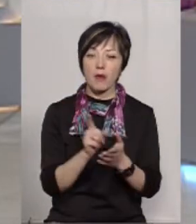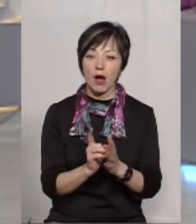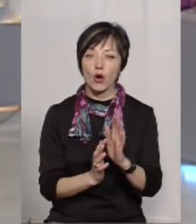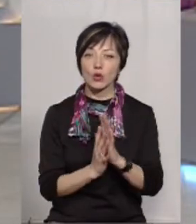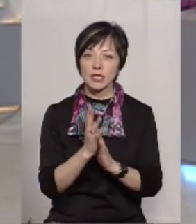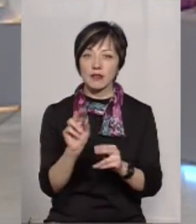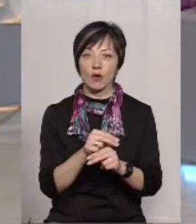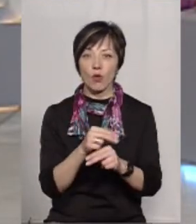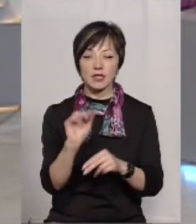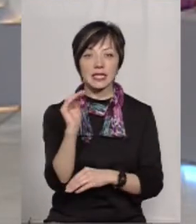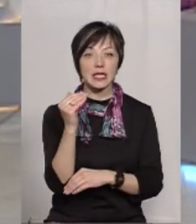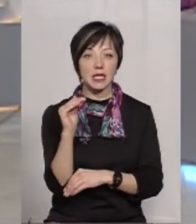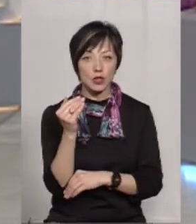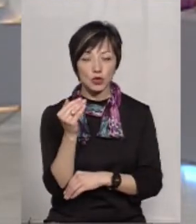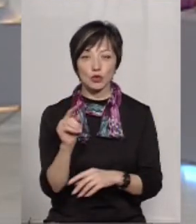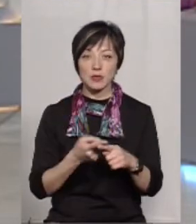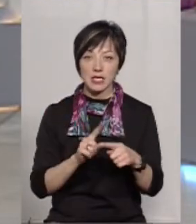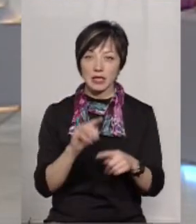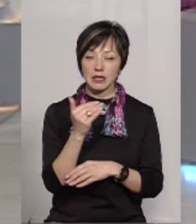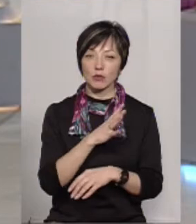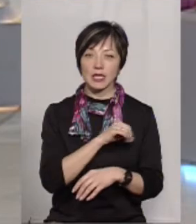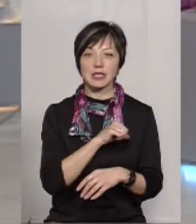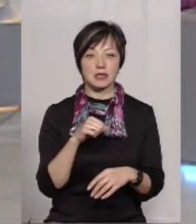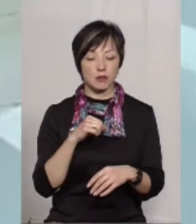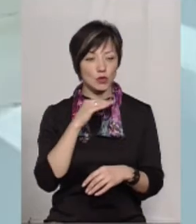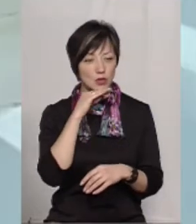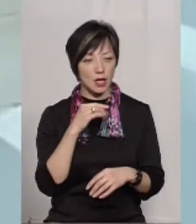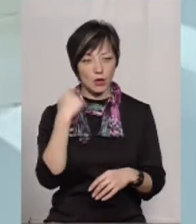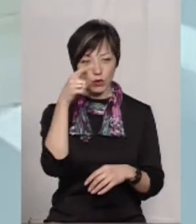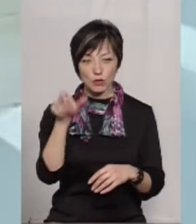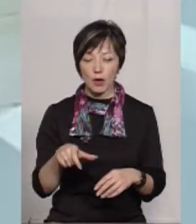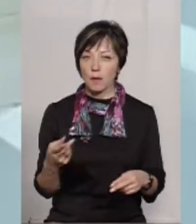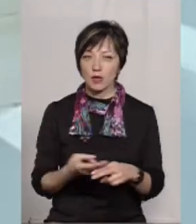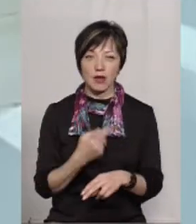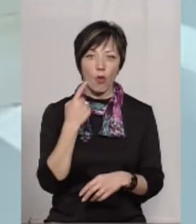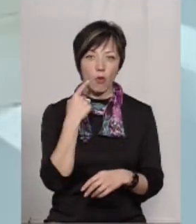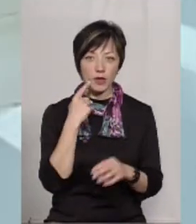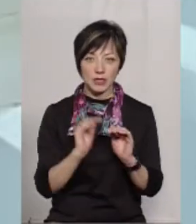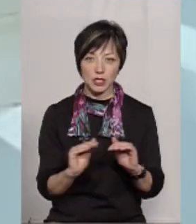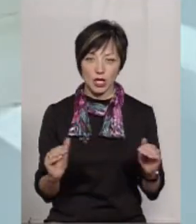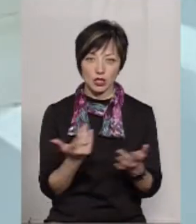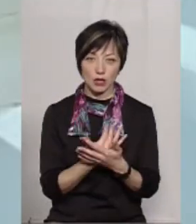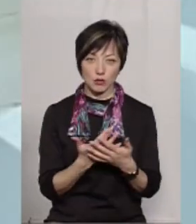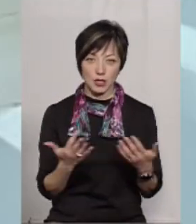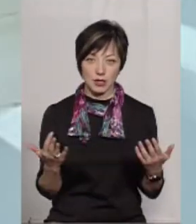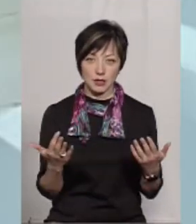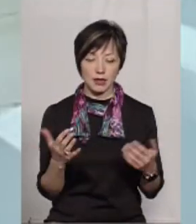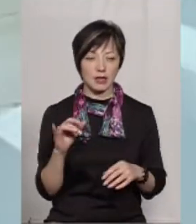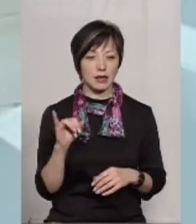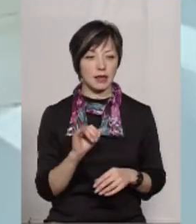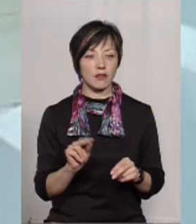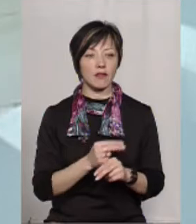ростити, виховувати дитину, щоб ця дитина була самодостатньою особистістю, позбавлена комплексів дитячих різноманітних,